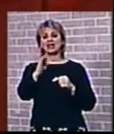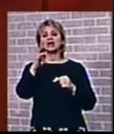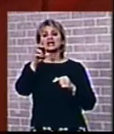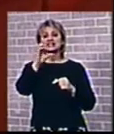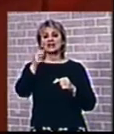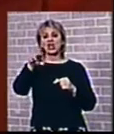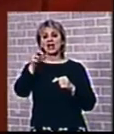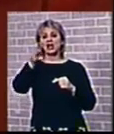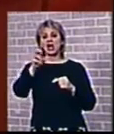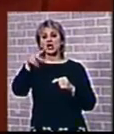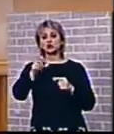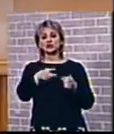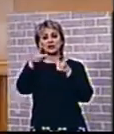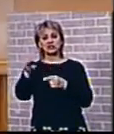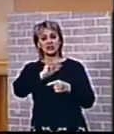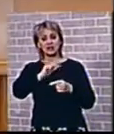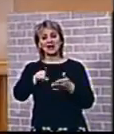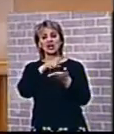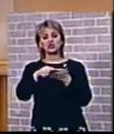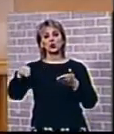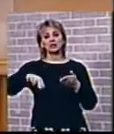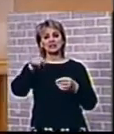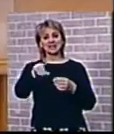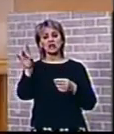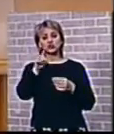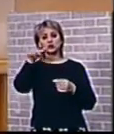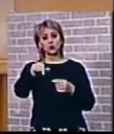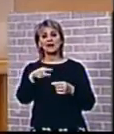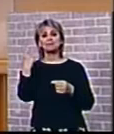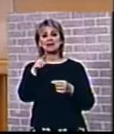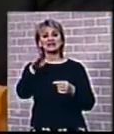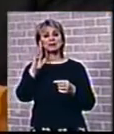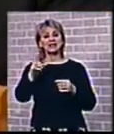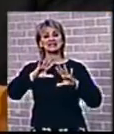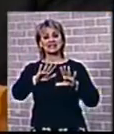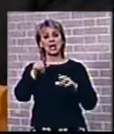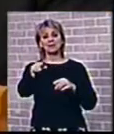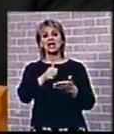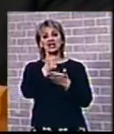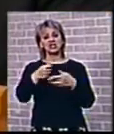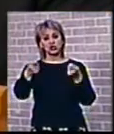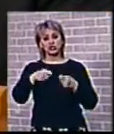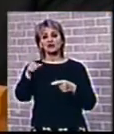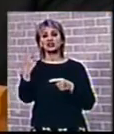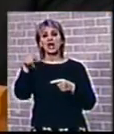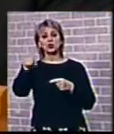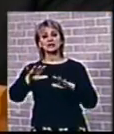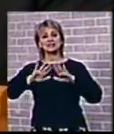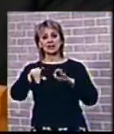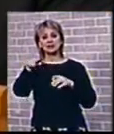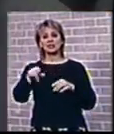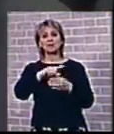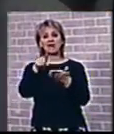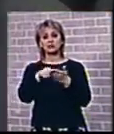Владимир Сакелариус перешли на работу в городскую администрацию Ростова. Первый стал первым замом градоначальника, второй – заместителем